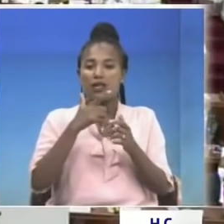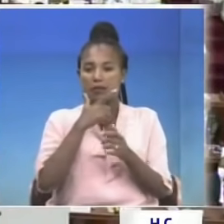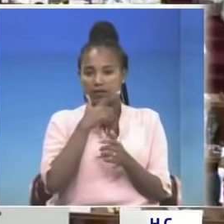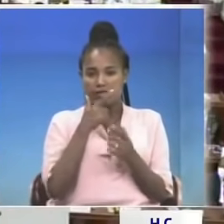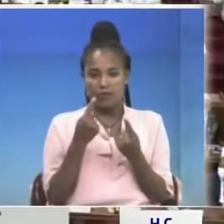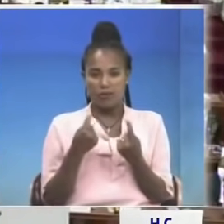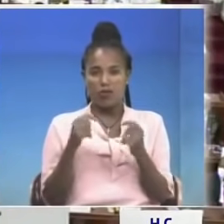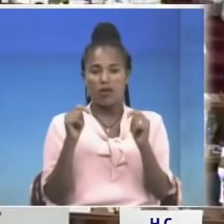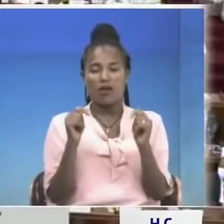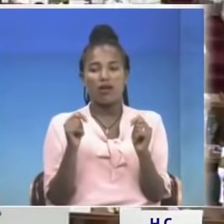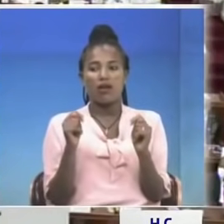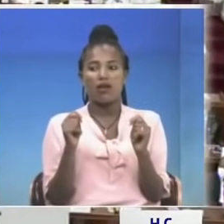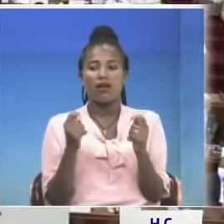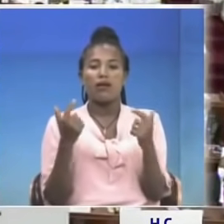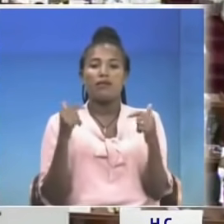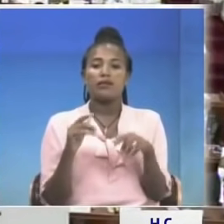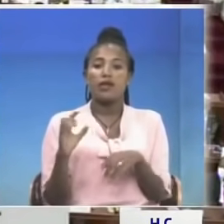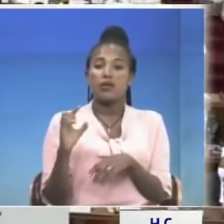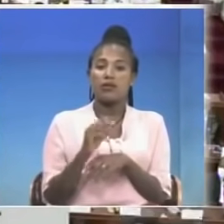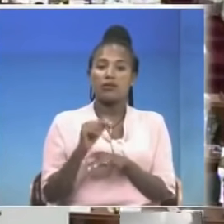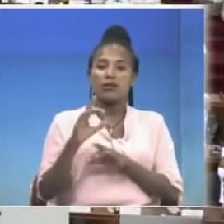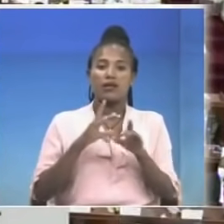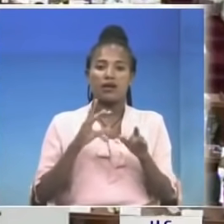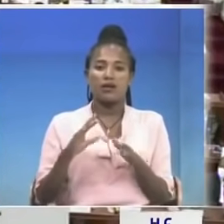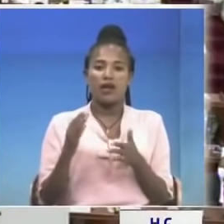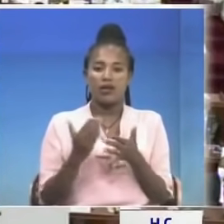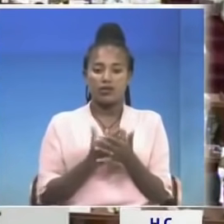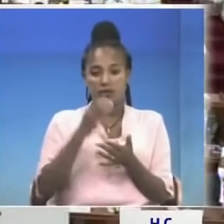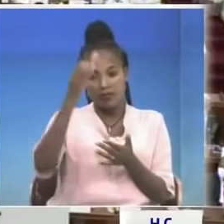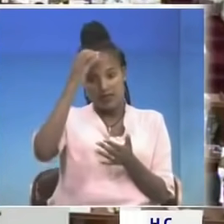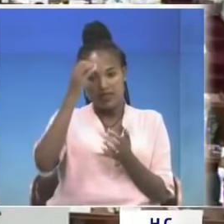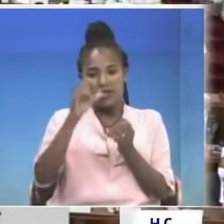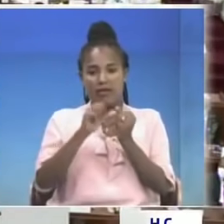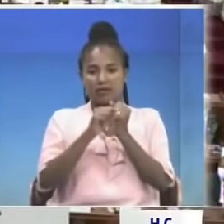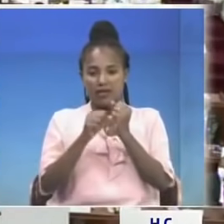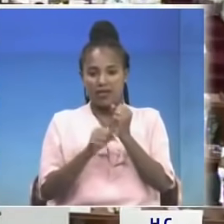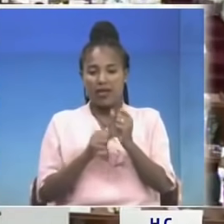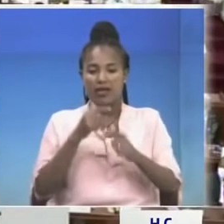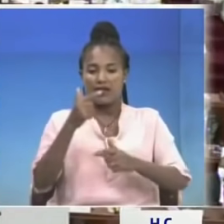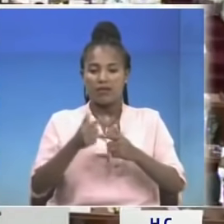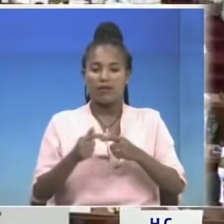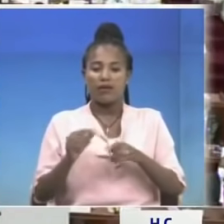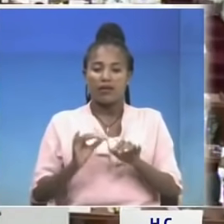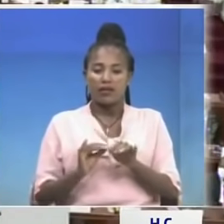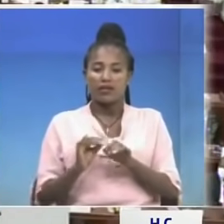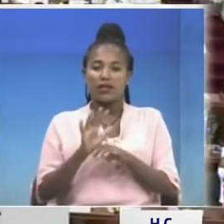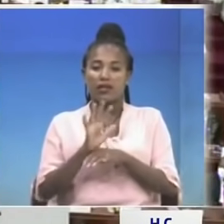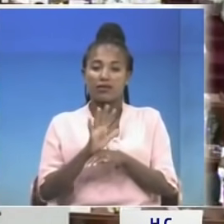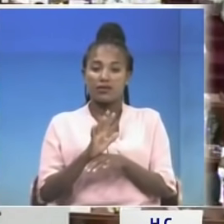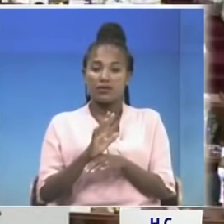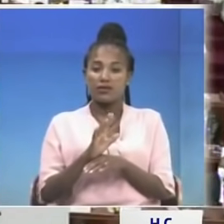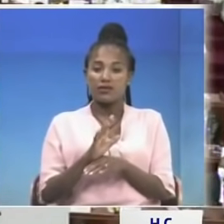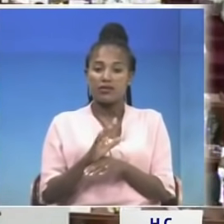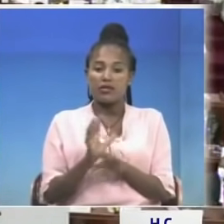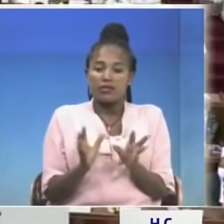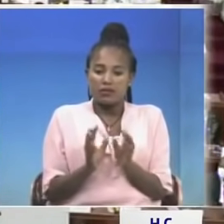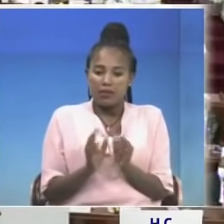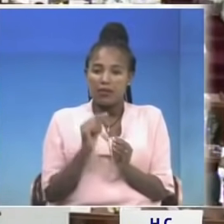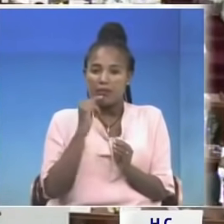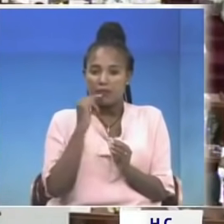ሞክረናል። በዛሬው ዕለት የሚካሄደውን አዲሱን የመንግስት ምስረታ ሂደት በቀጥታ የቴሌቪዥን ስርጭት ሰብሰብ